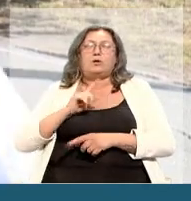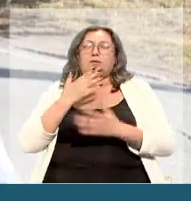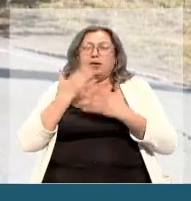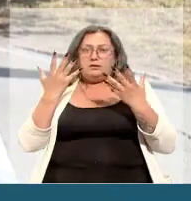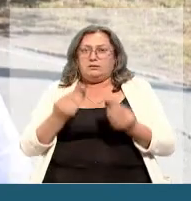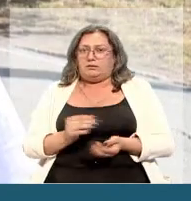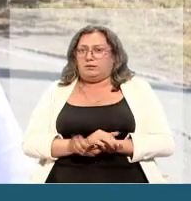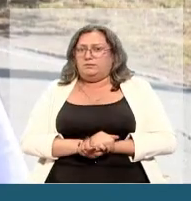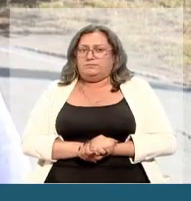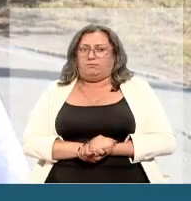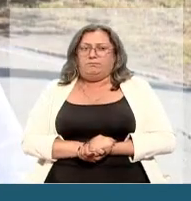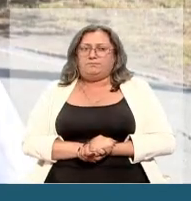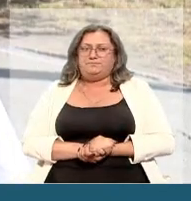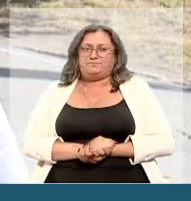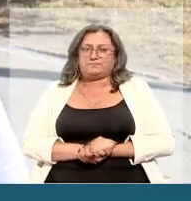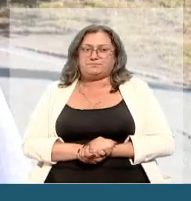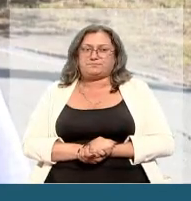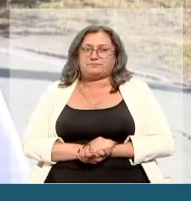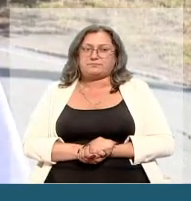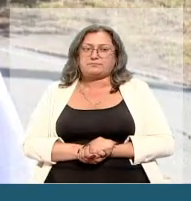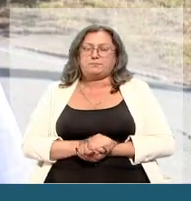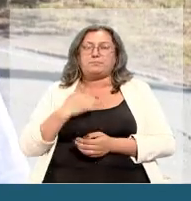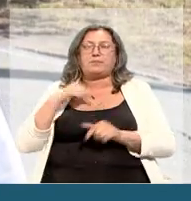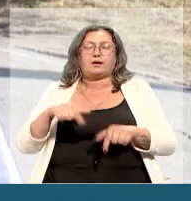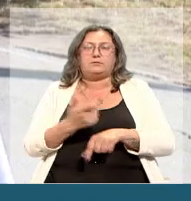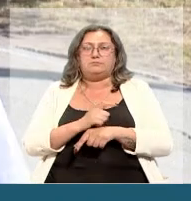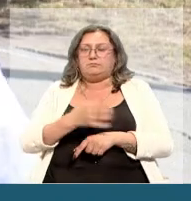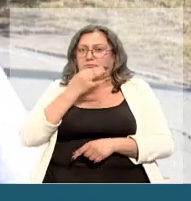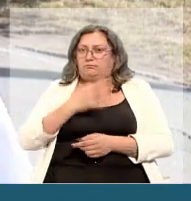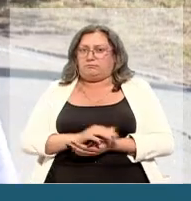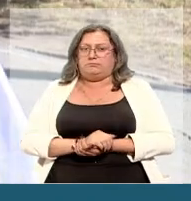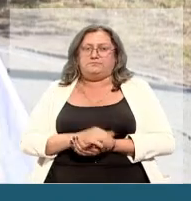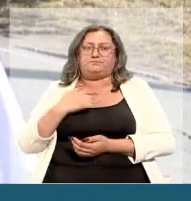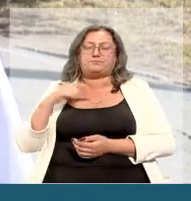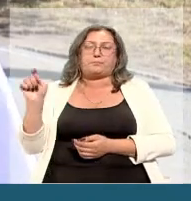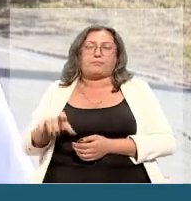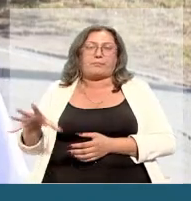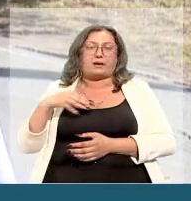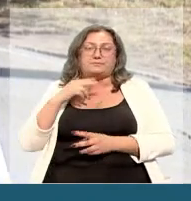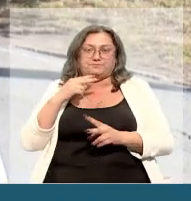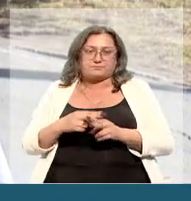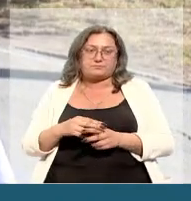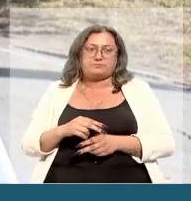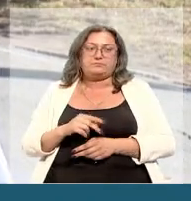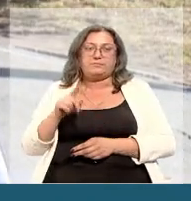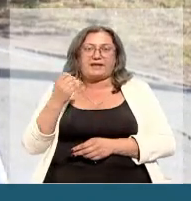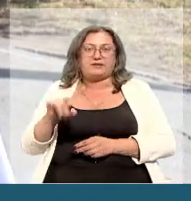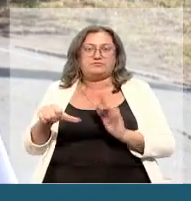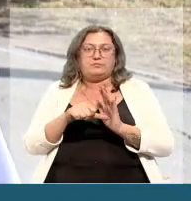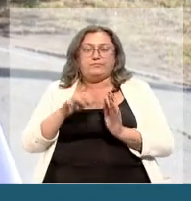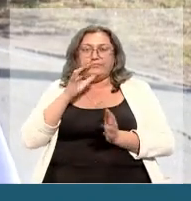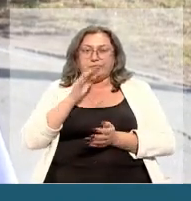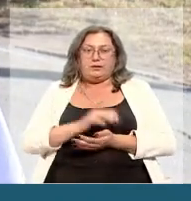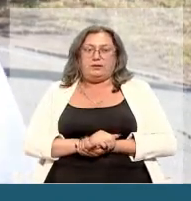последний день. Мне очень здесь понравилось. Я приехала сюда с сестрой. Ей 6 лет,